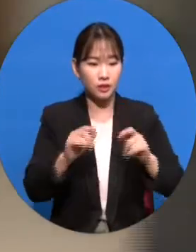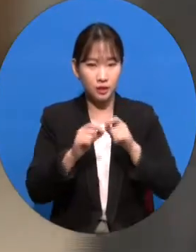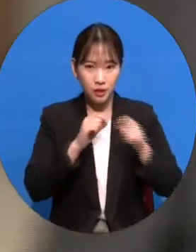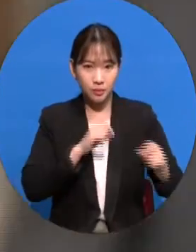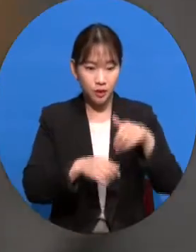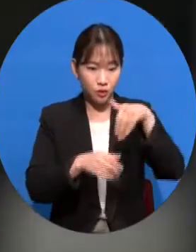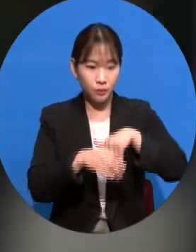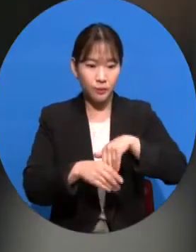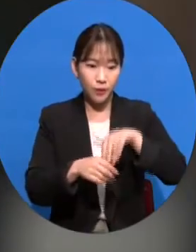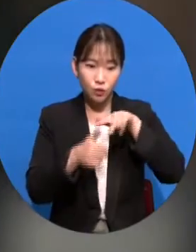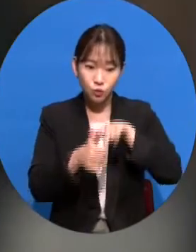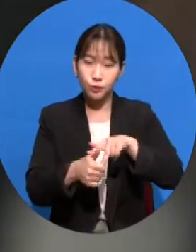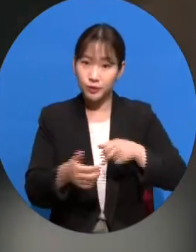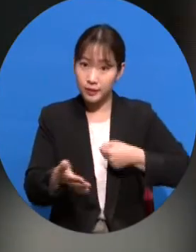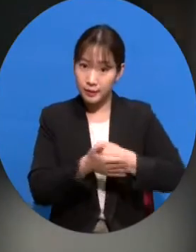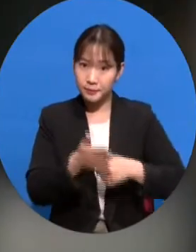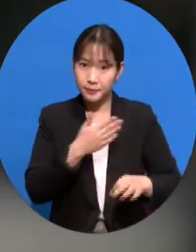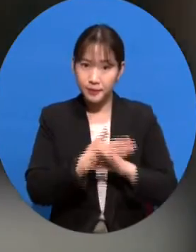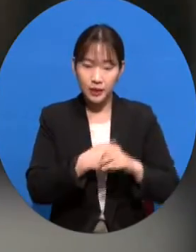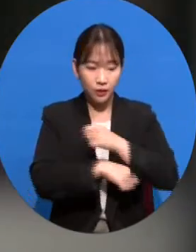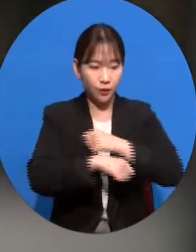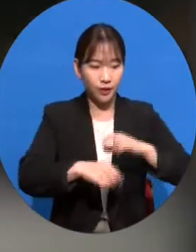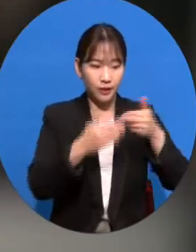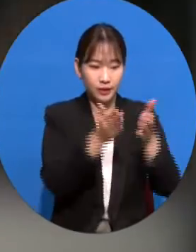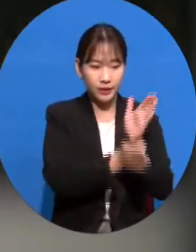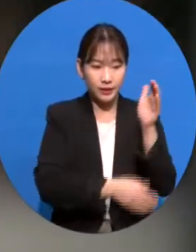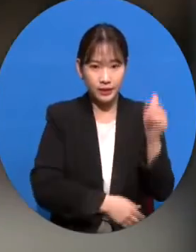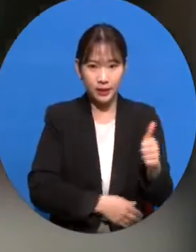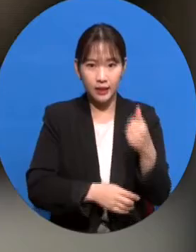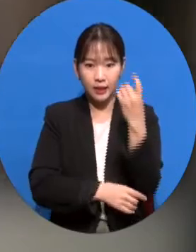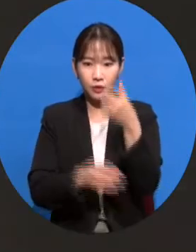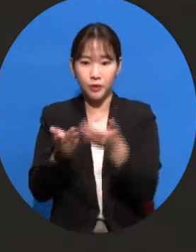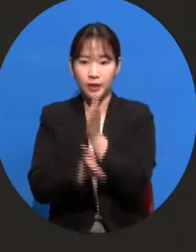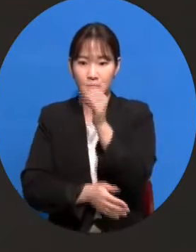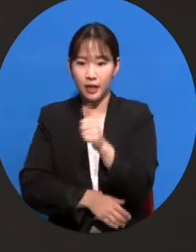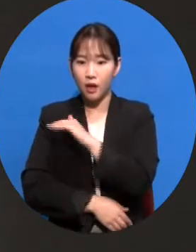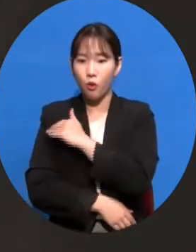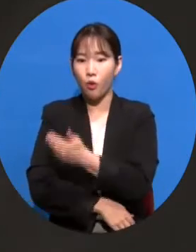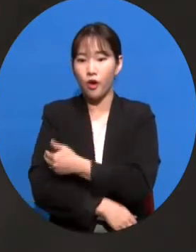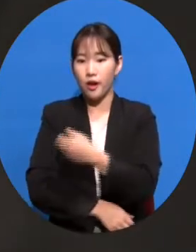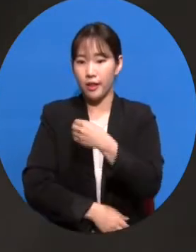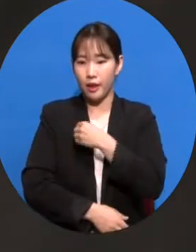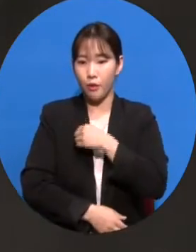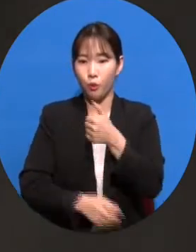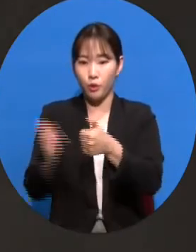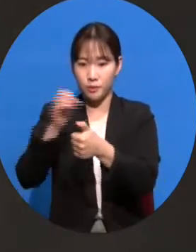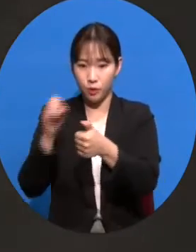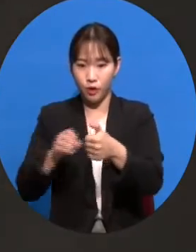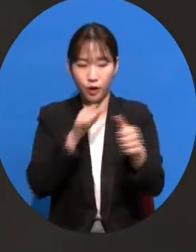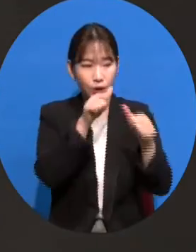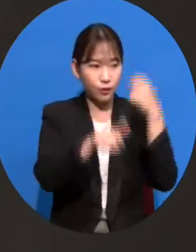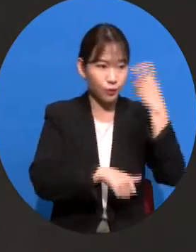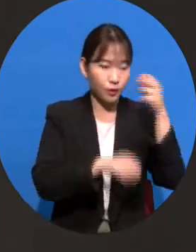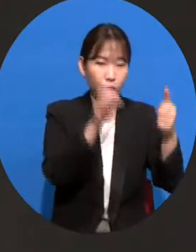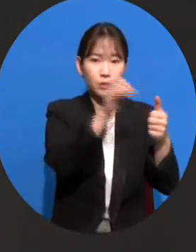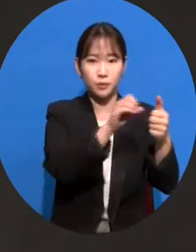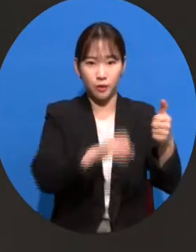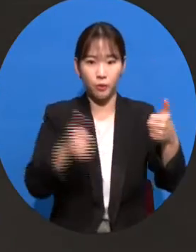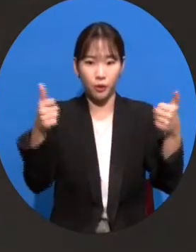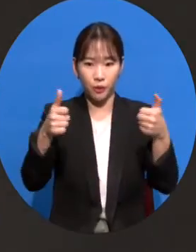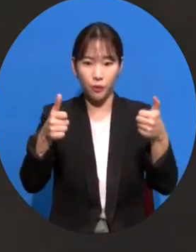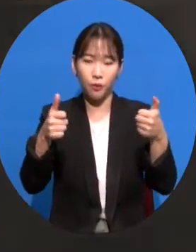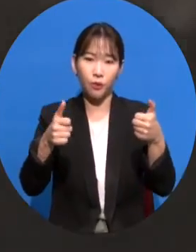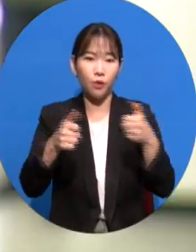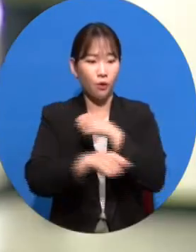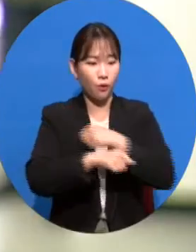은 경선 후보가 결정되면 광역단체장 과 기초단체장 은 권리 담은 50% 여론조사 50% 로 광해